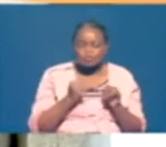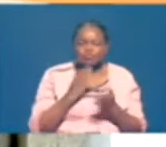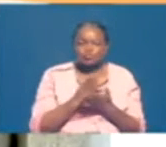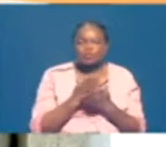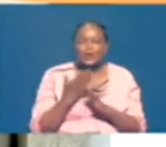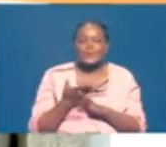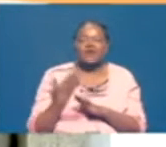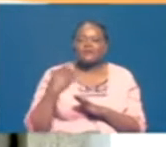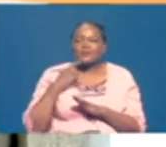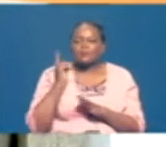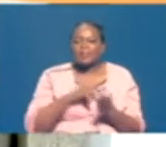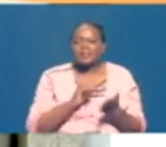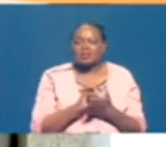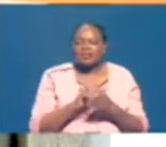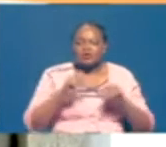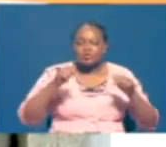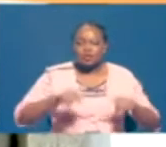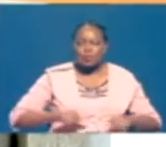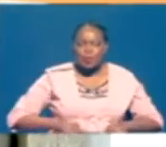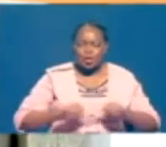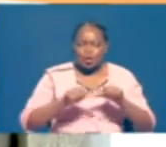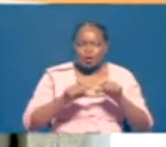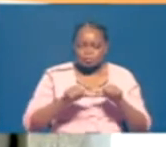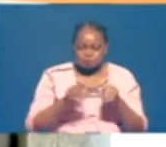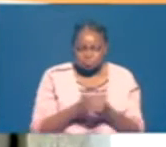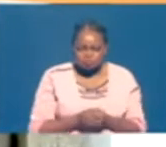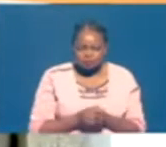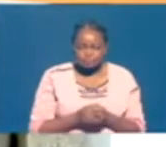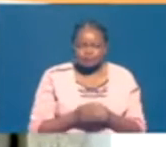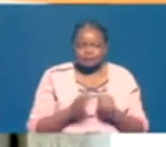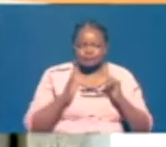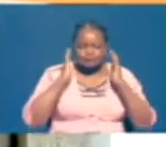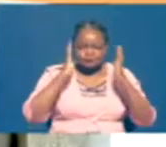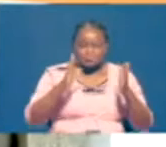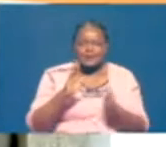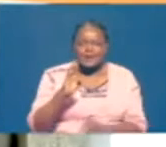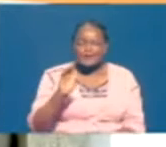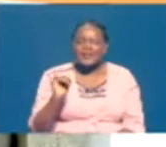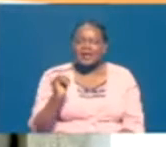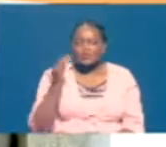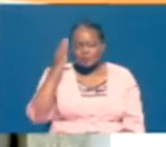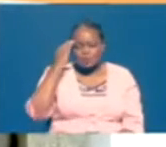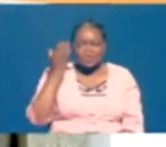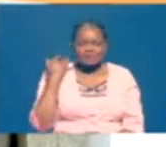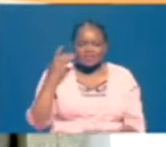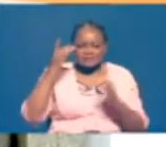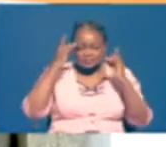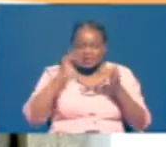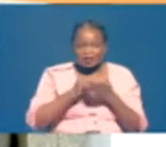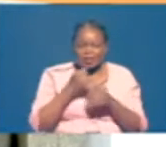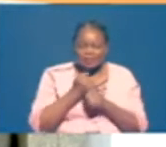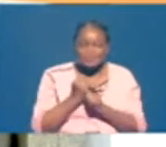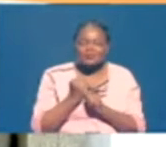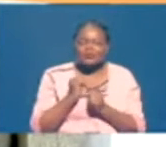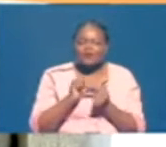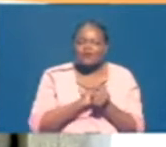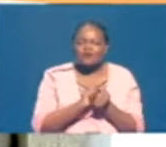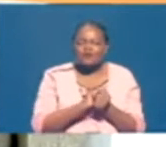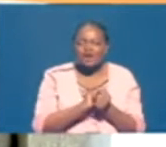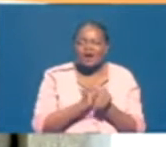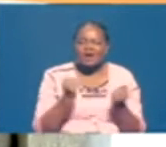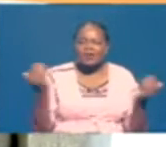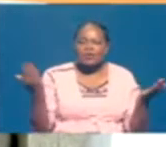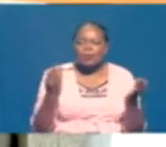awali ni kwamba leo hii tunazidi kuangazia ule mchakato wa BBI. Kumbuka kuna ule uamuzi uliotolewa siku ya Ijumaa, ambapo leo